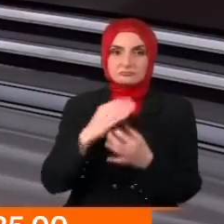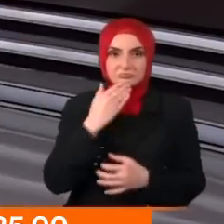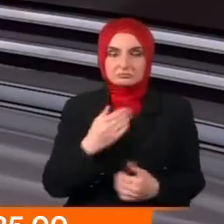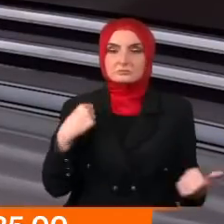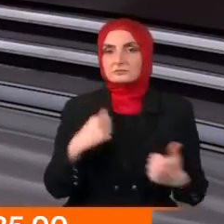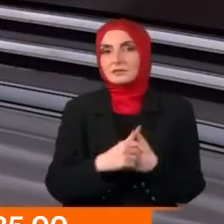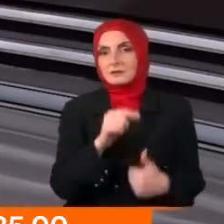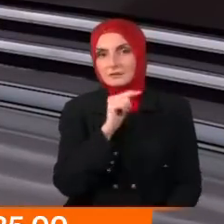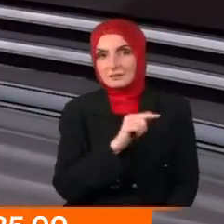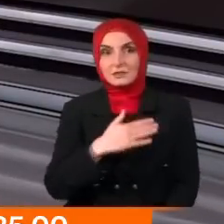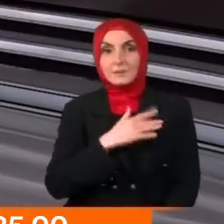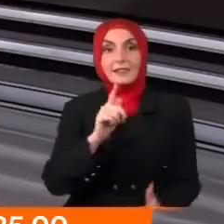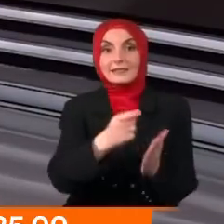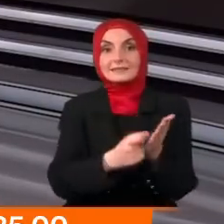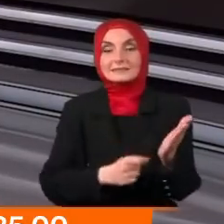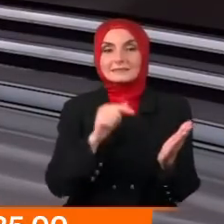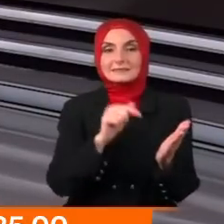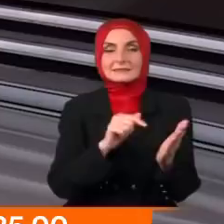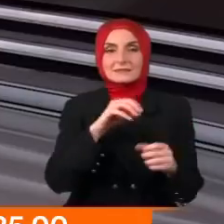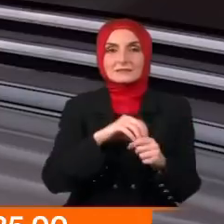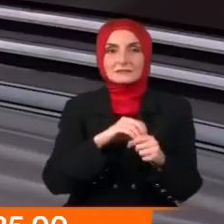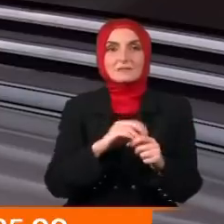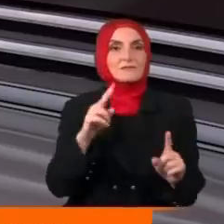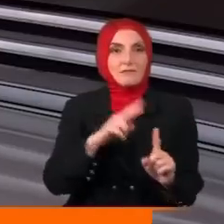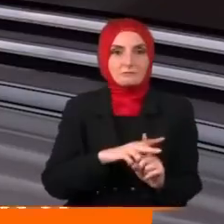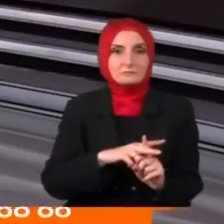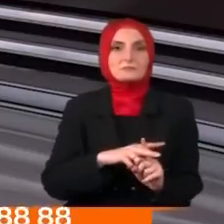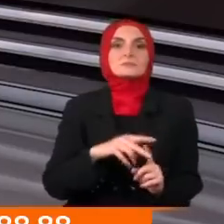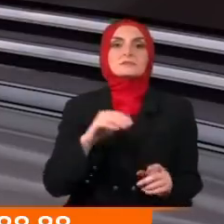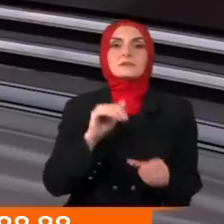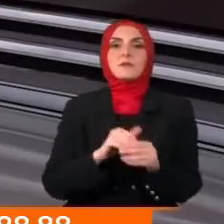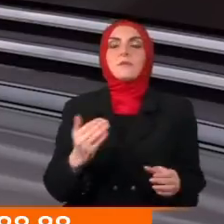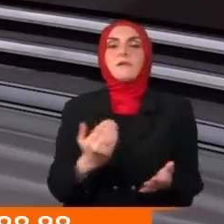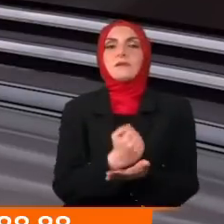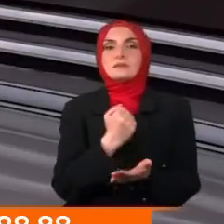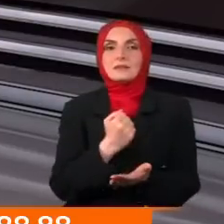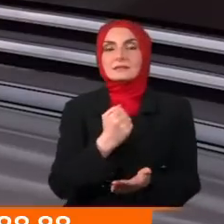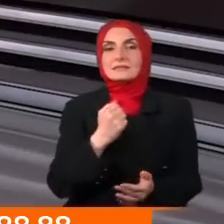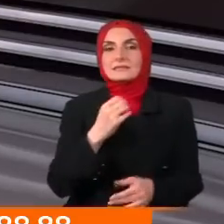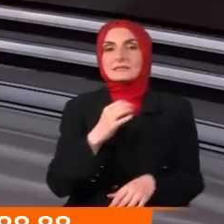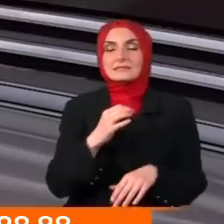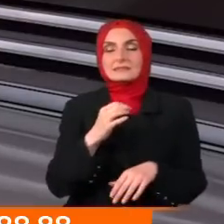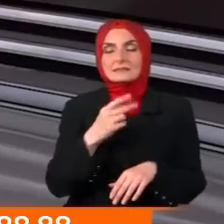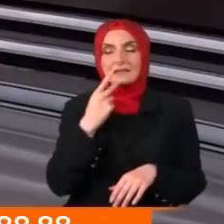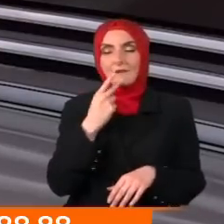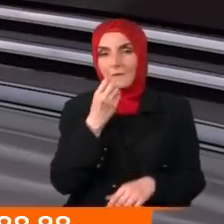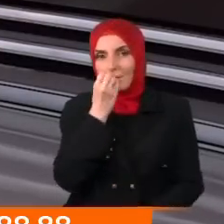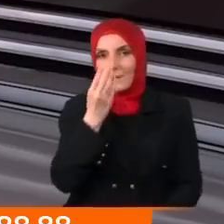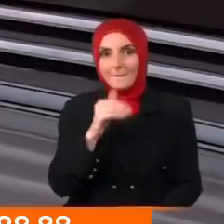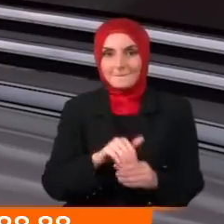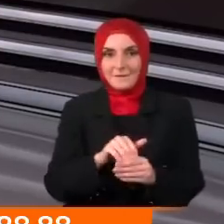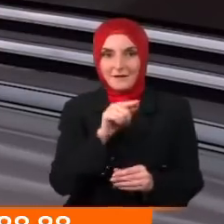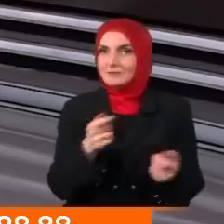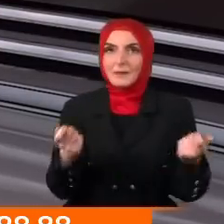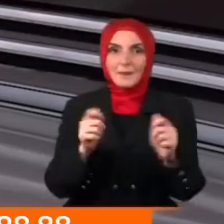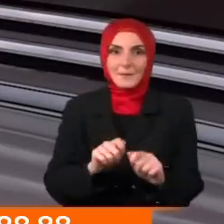milletvekili olan Mustafa Sarıgül'ün partisini kapatıp CHP'ye katıldığı törende konuştu Kılıçdaroğlu Ekrem İmamoğlu biz ayrıldıktan değil